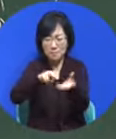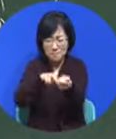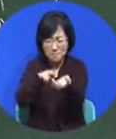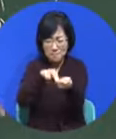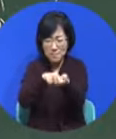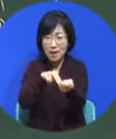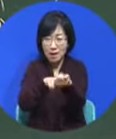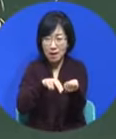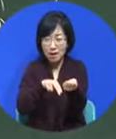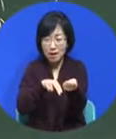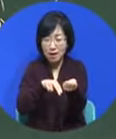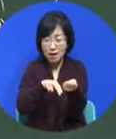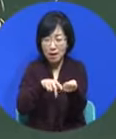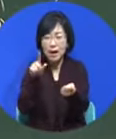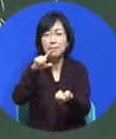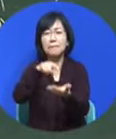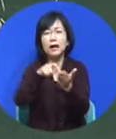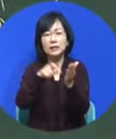돈내면